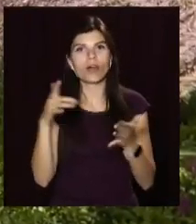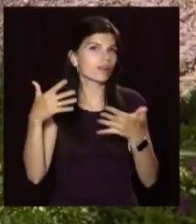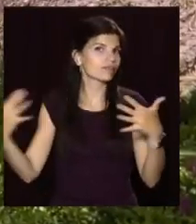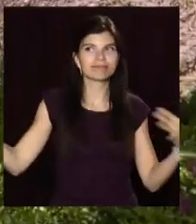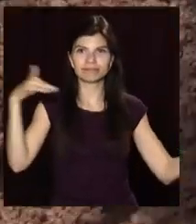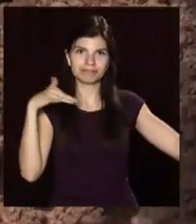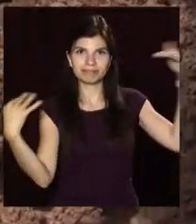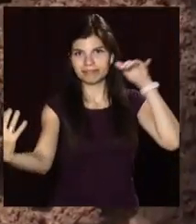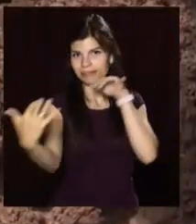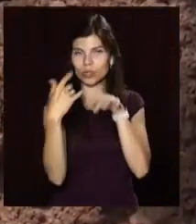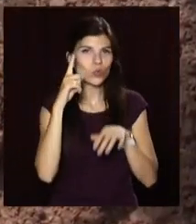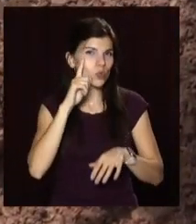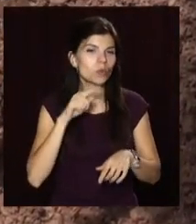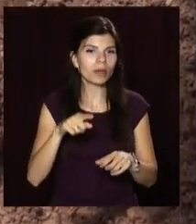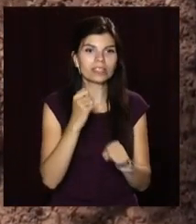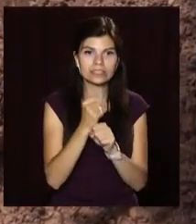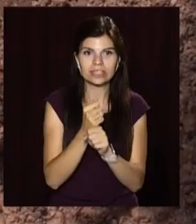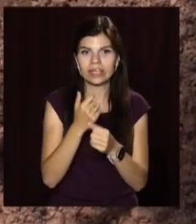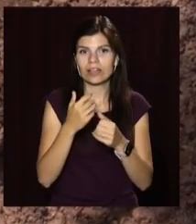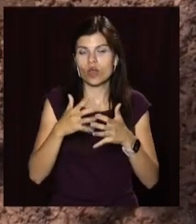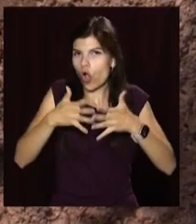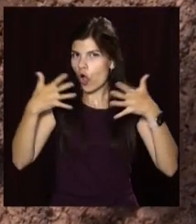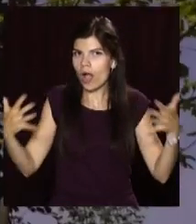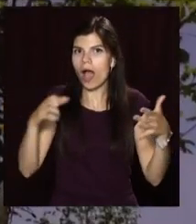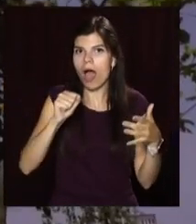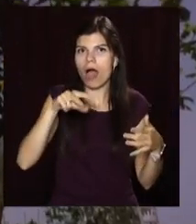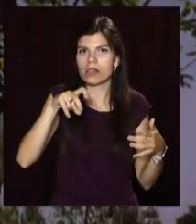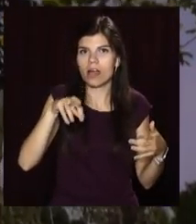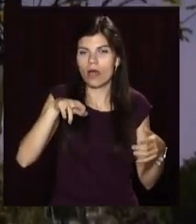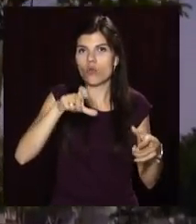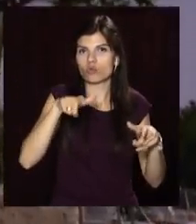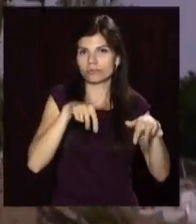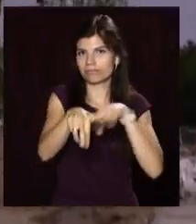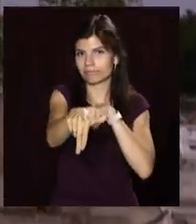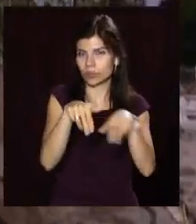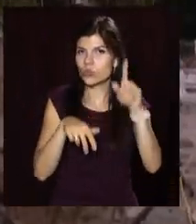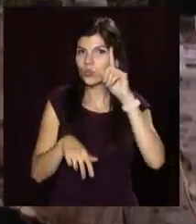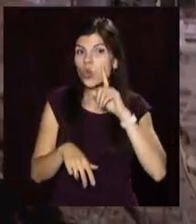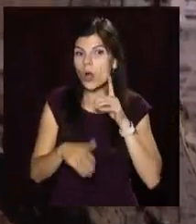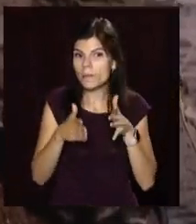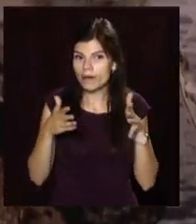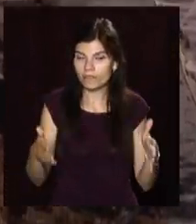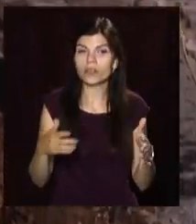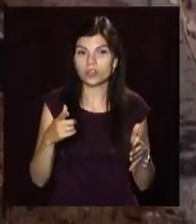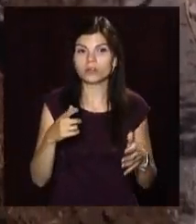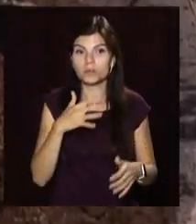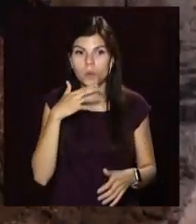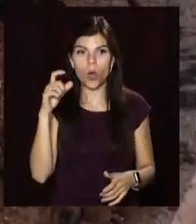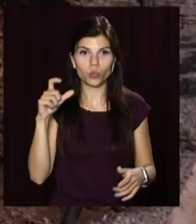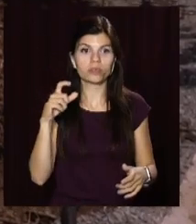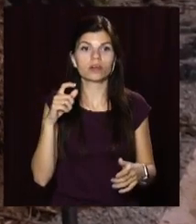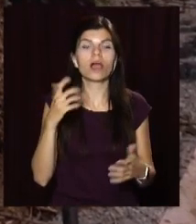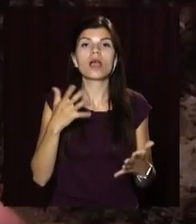усіх боків. Тут зробили схили та достатньо широкі алеї. Проєкт осучаснення зони – ініціатива місцевих жителів,